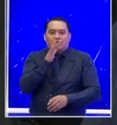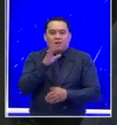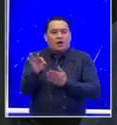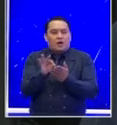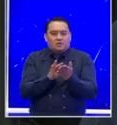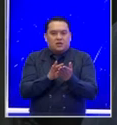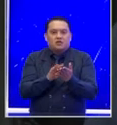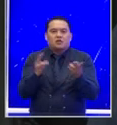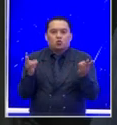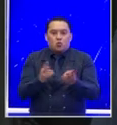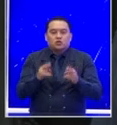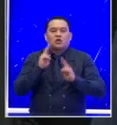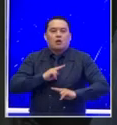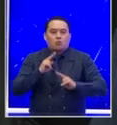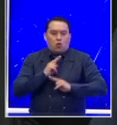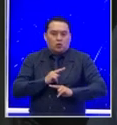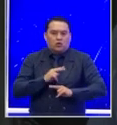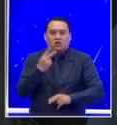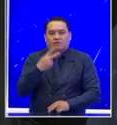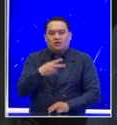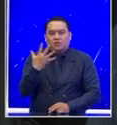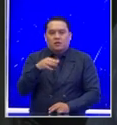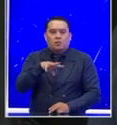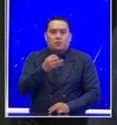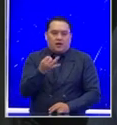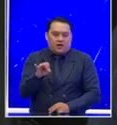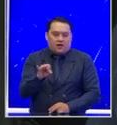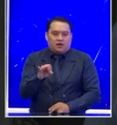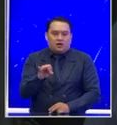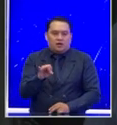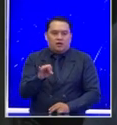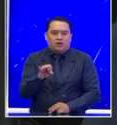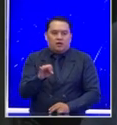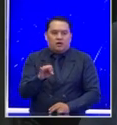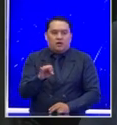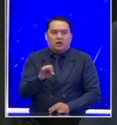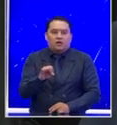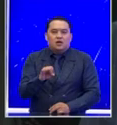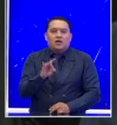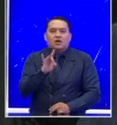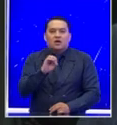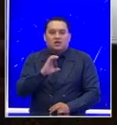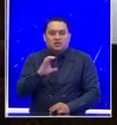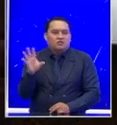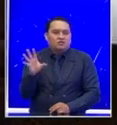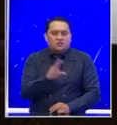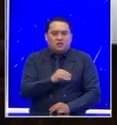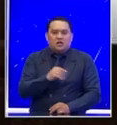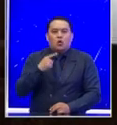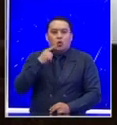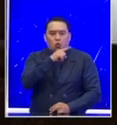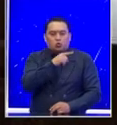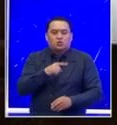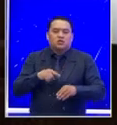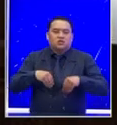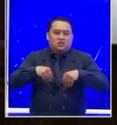все пассивные работы до 25 мая. Вот я говорю, кроме риса и кукурузы уже все культуры мы начали